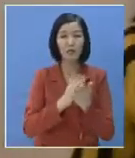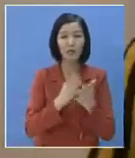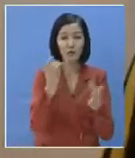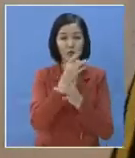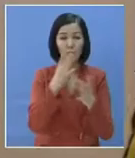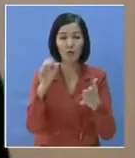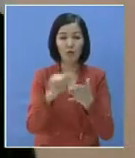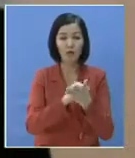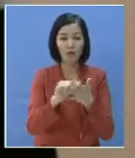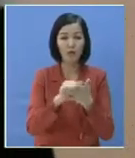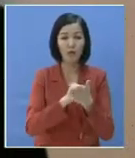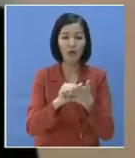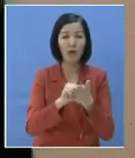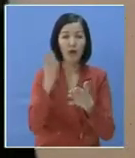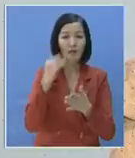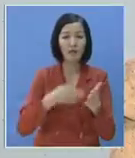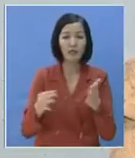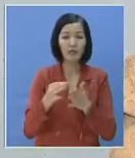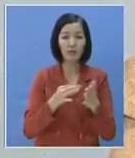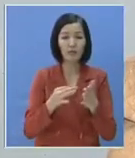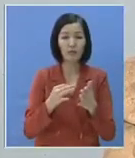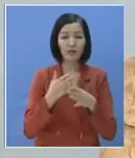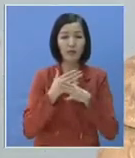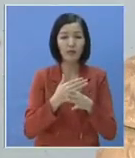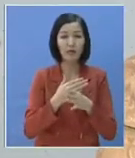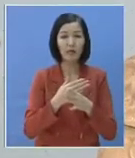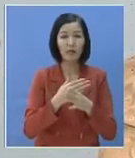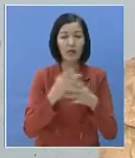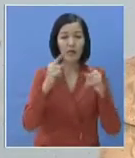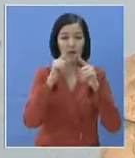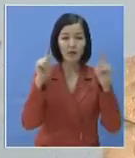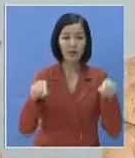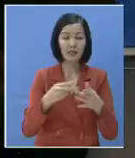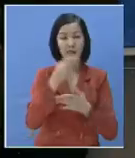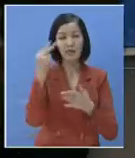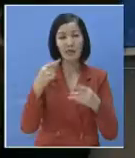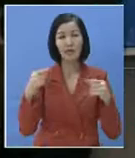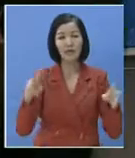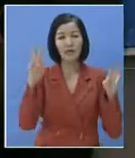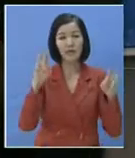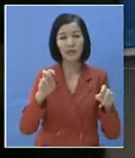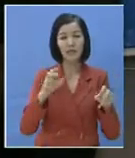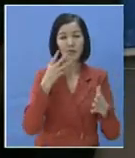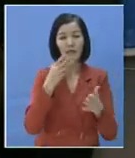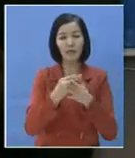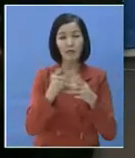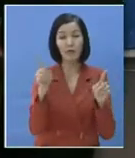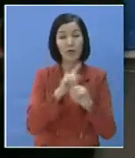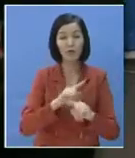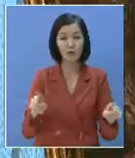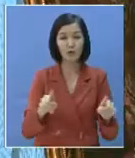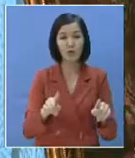культуры, архивов и документации Алматинской области. Картины написаны в самых разных жанрах. Каждая по-своему